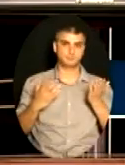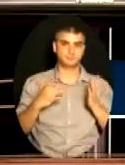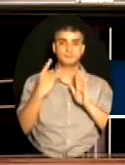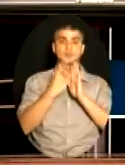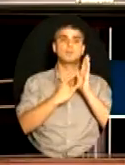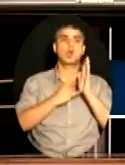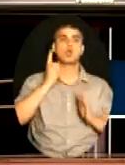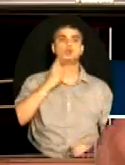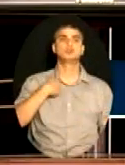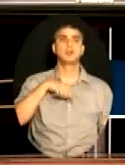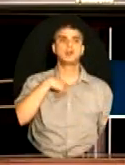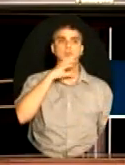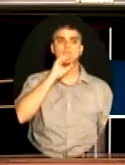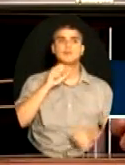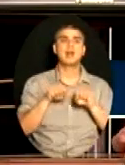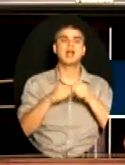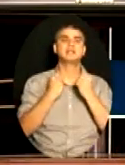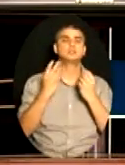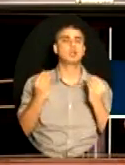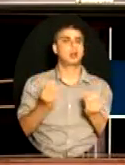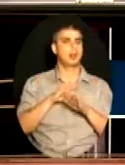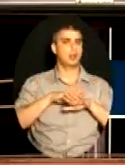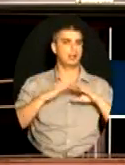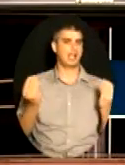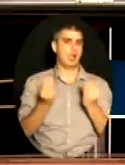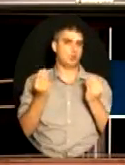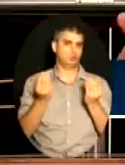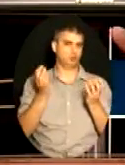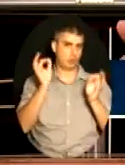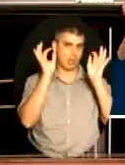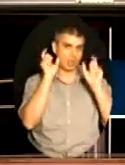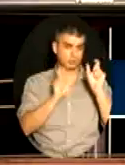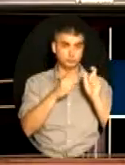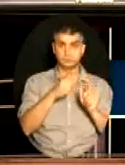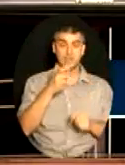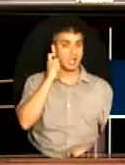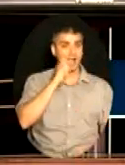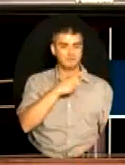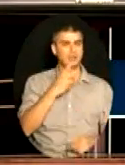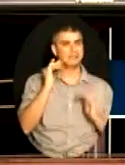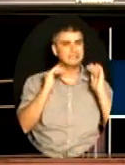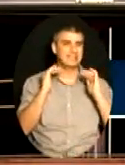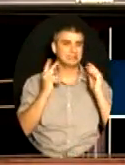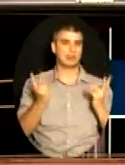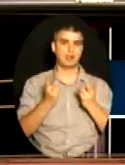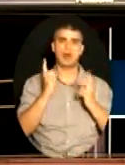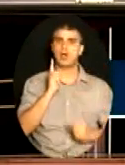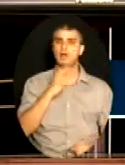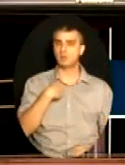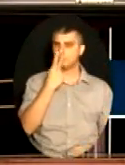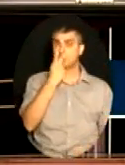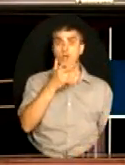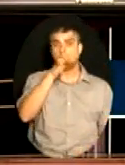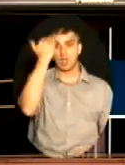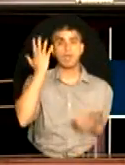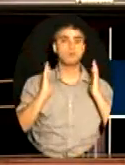בחוק העונשין אנחנו מדברים פה על השחתת פני מקרקעין, והעבירה היא יחסית קלה, אבל אני רואה את זה